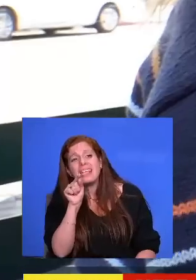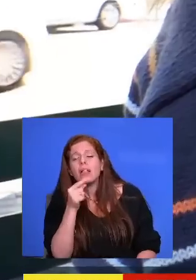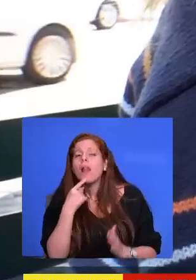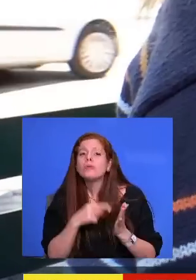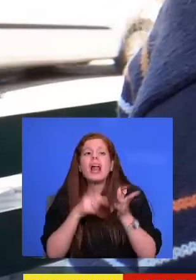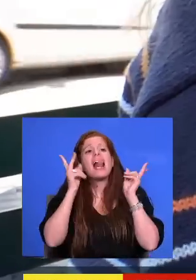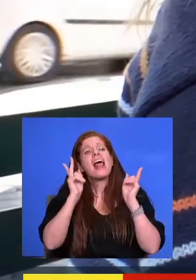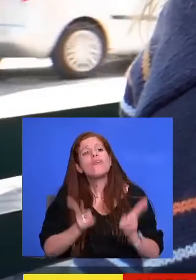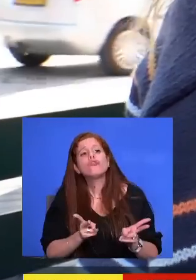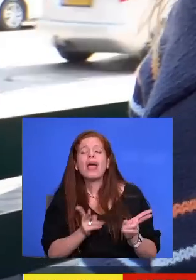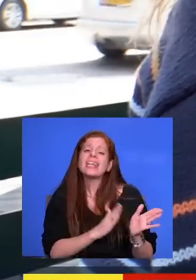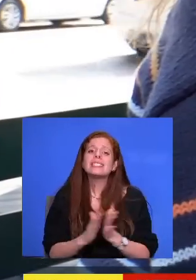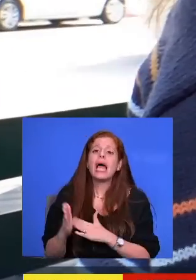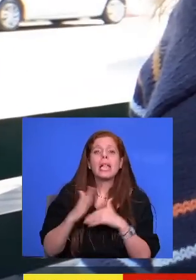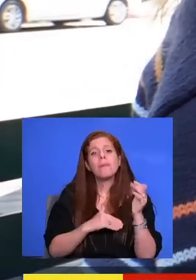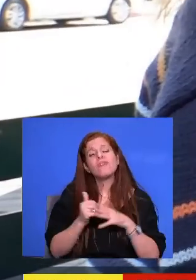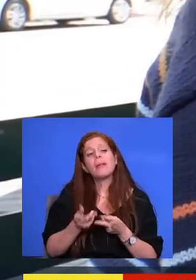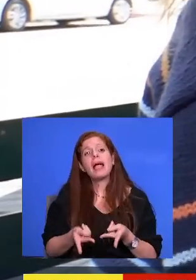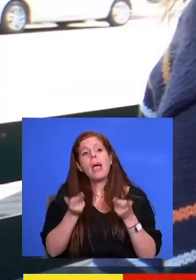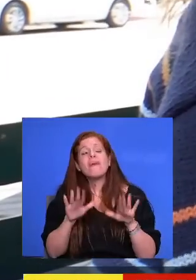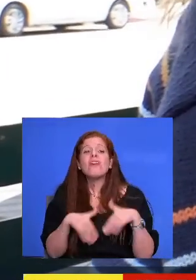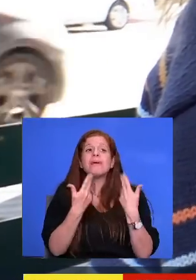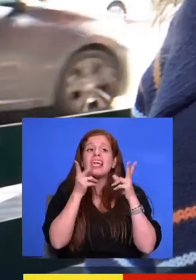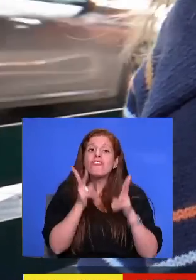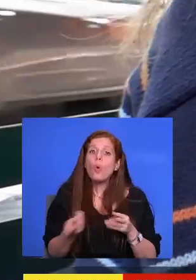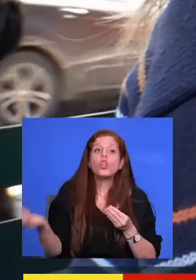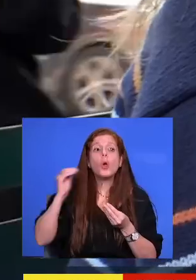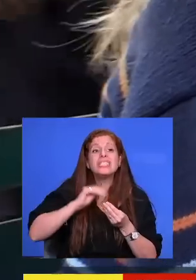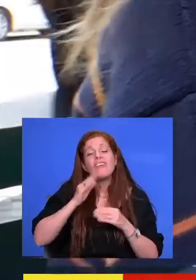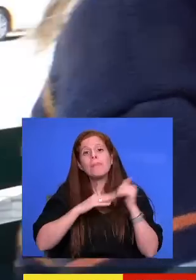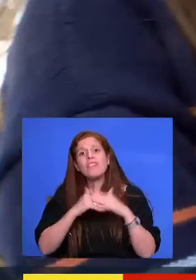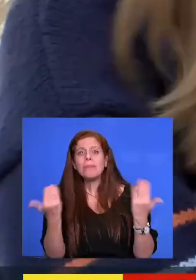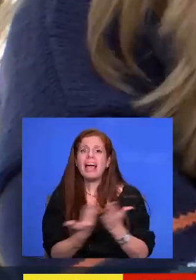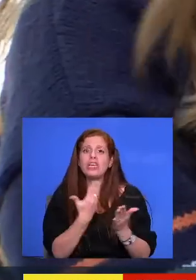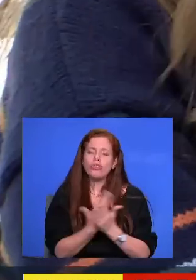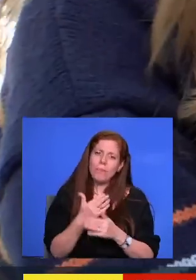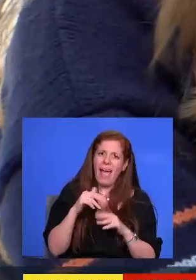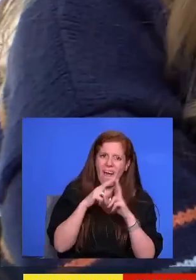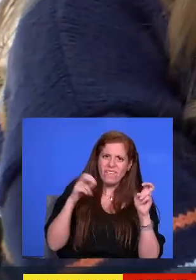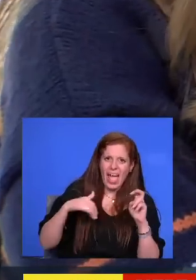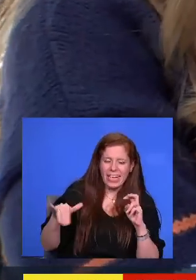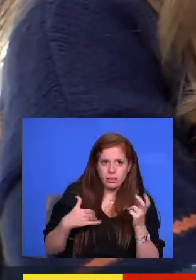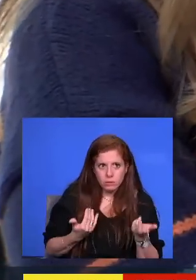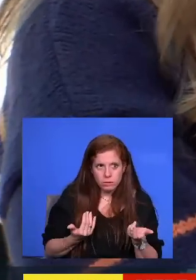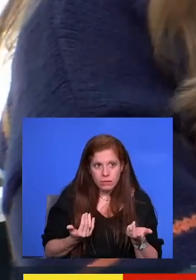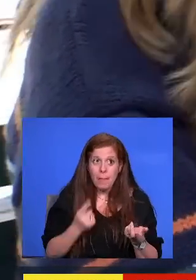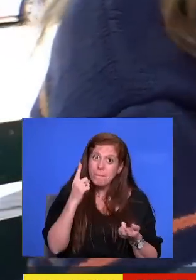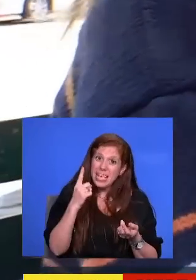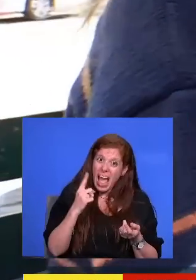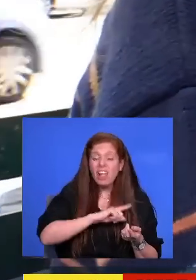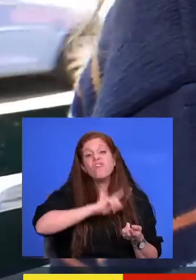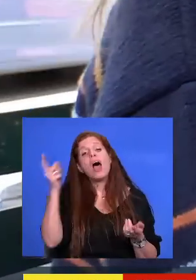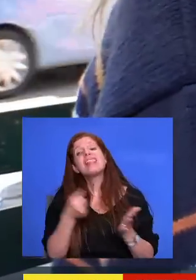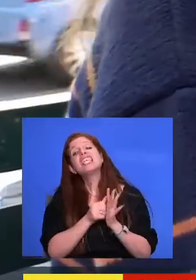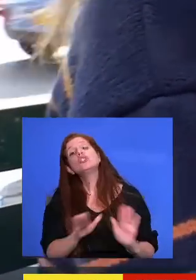לאפשר את הסדרת המבנים הקיימים ומתן אפשרות להוספת מבנים חדשים ברחבי העיר. מאחד ועד אינסוף. זאת